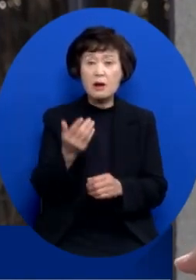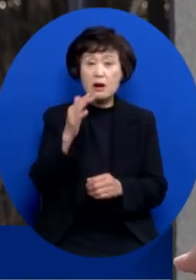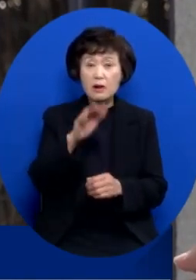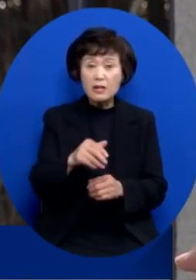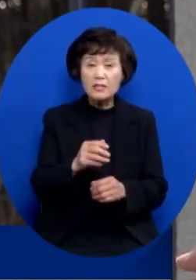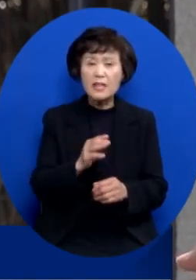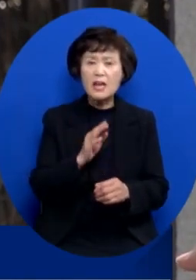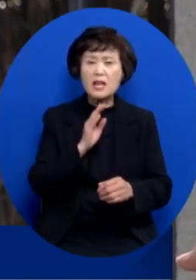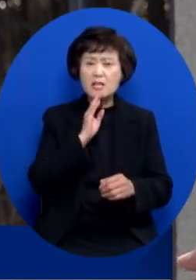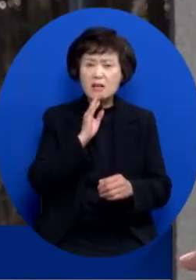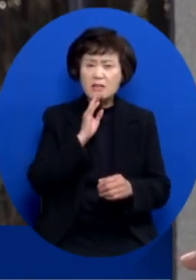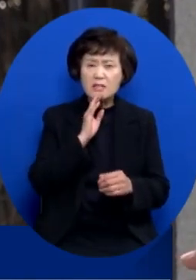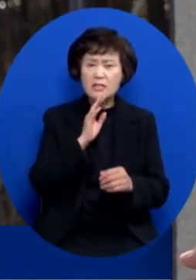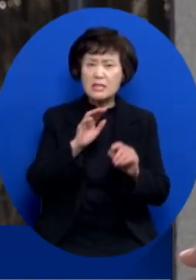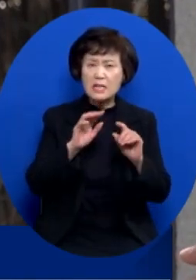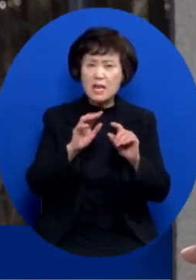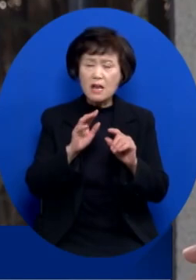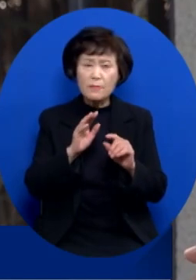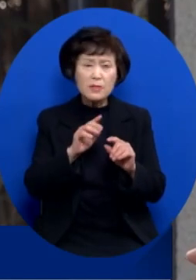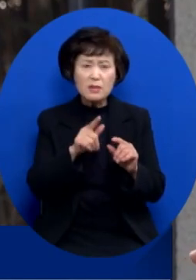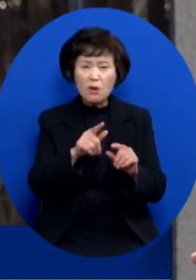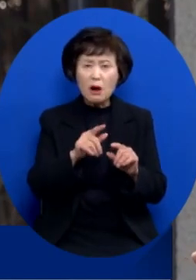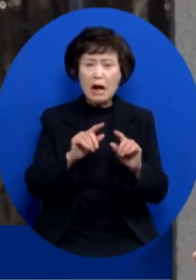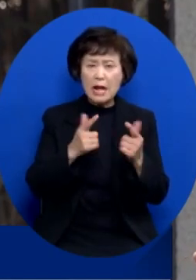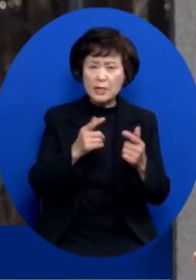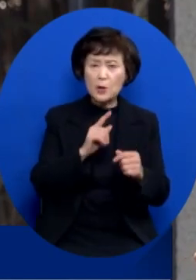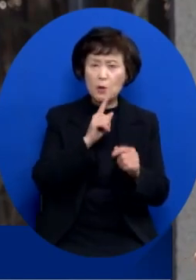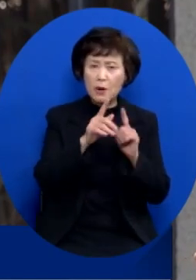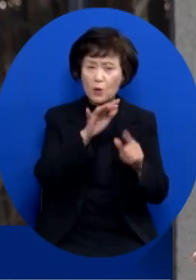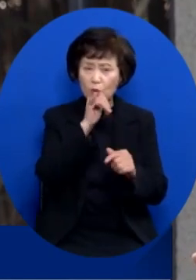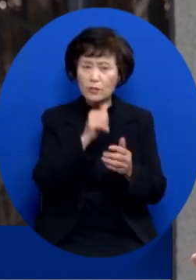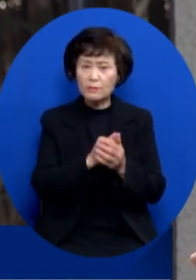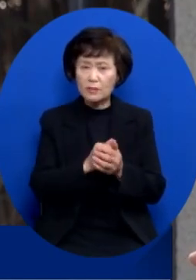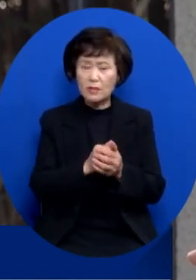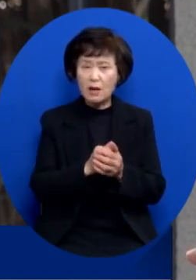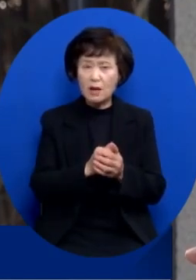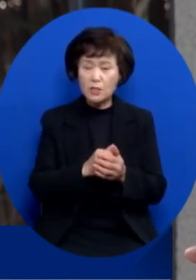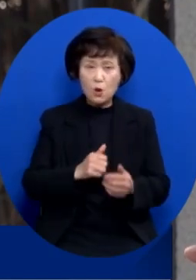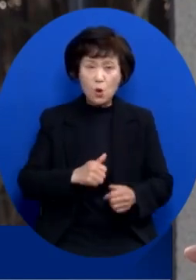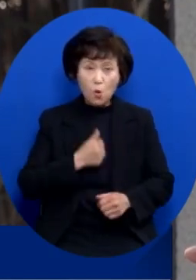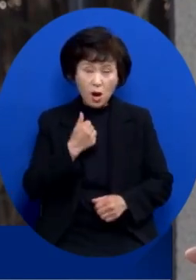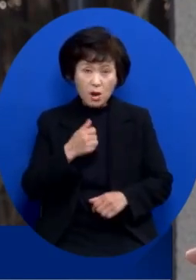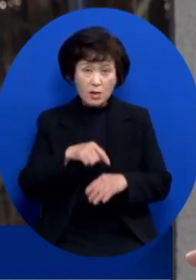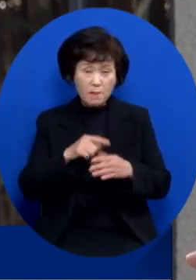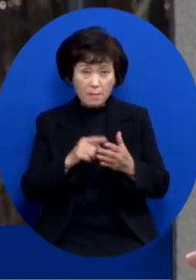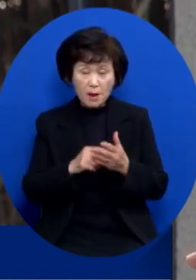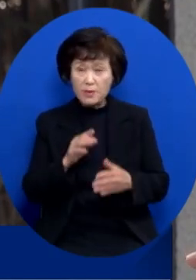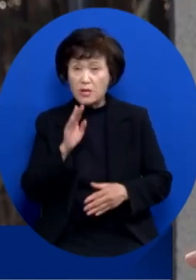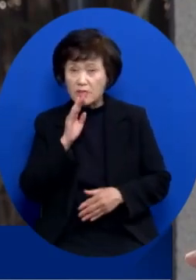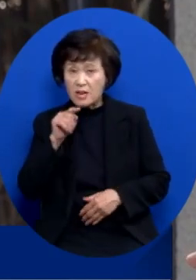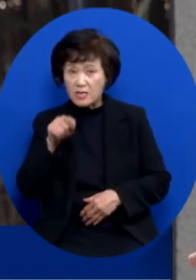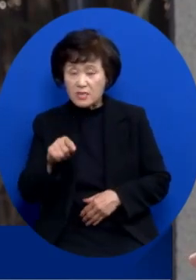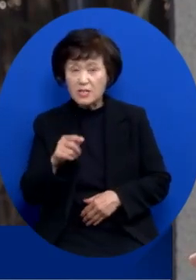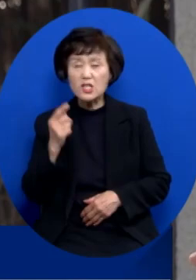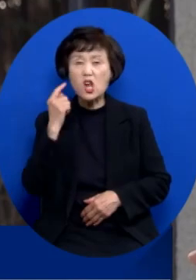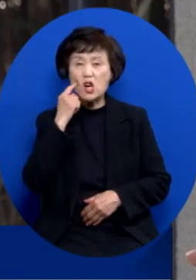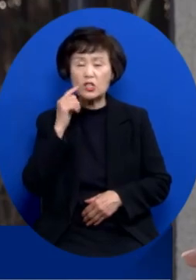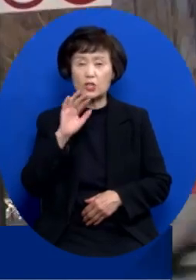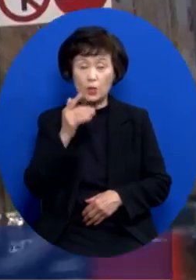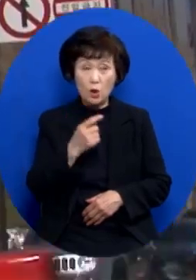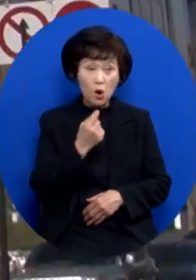거짓을 꾸며냈다고 하는 말을 들었고 분개하는 마음 억누르기가 어렵습니다. 사실이 거짓이 되고 거짓이 사실이